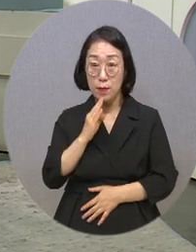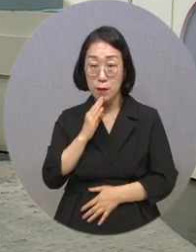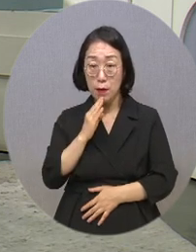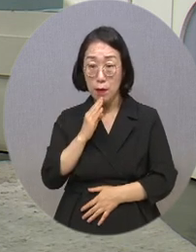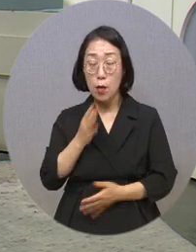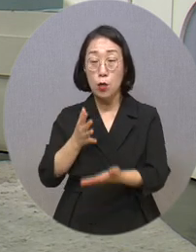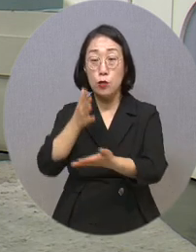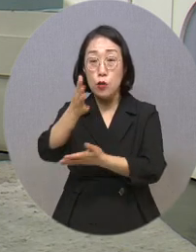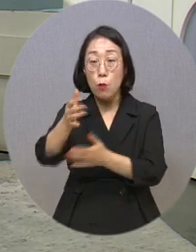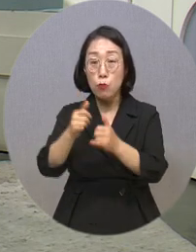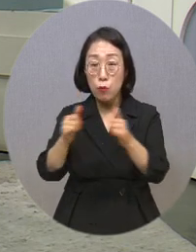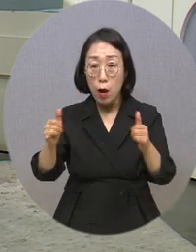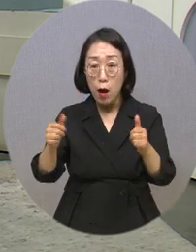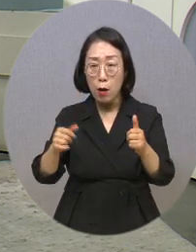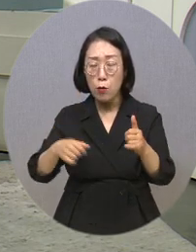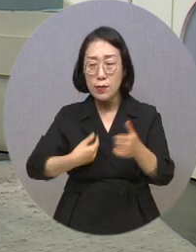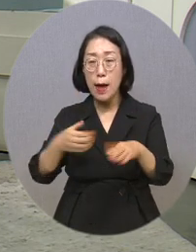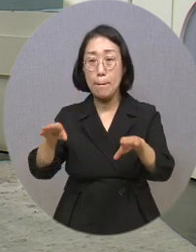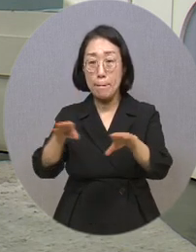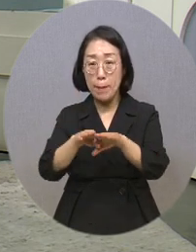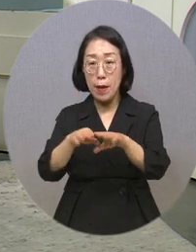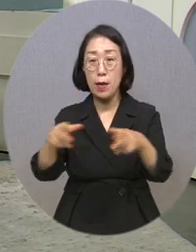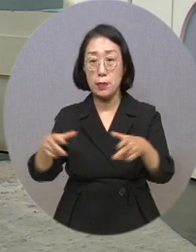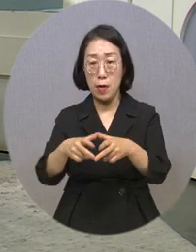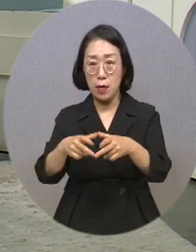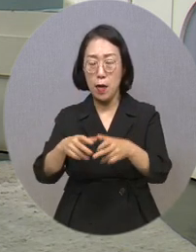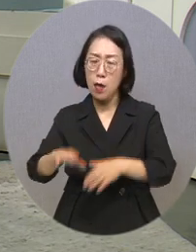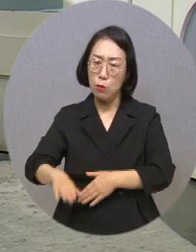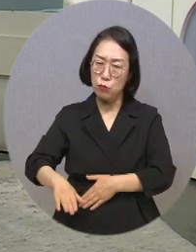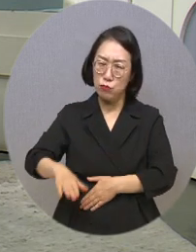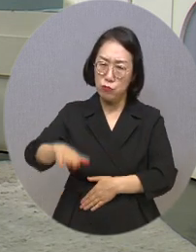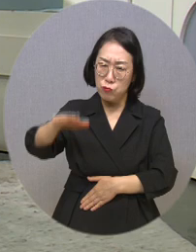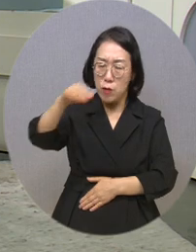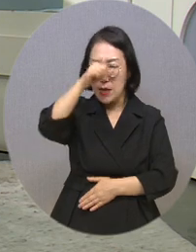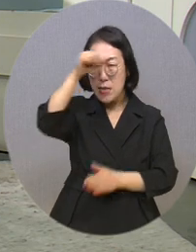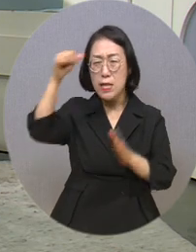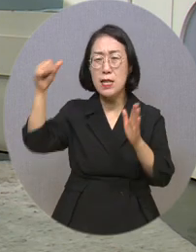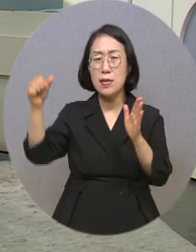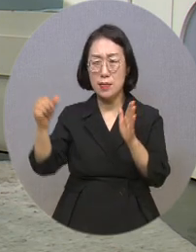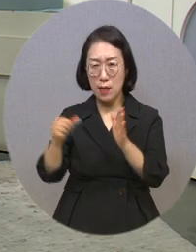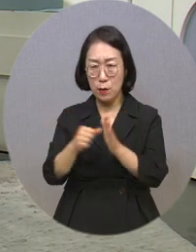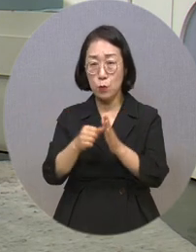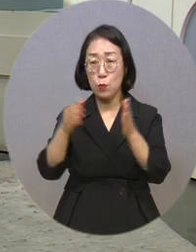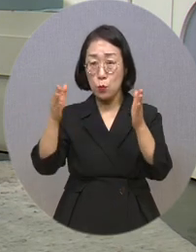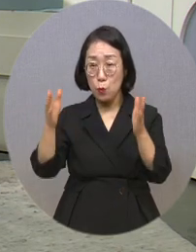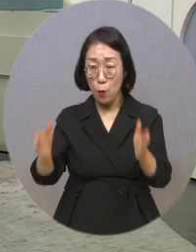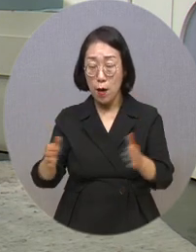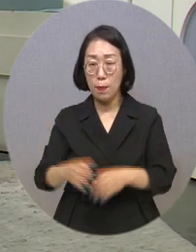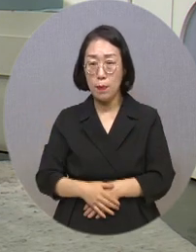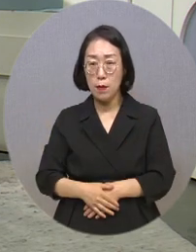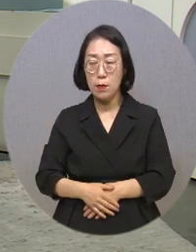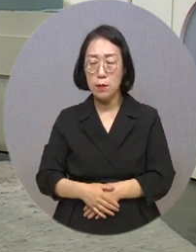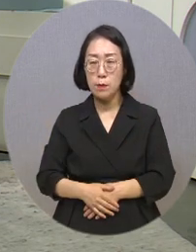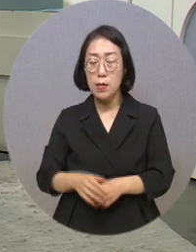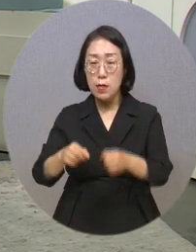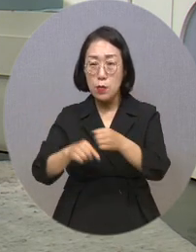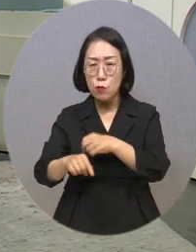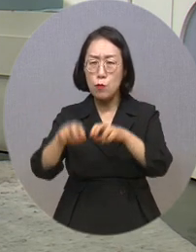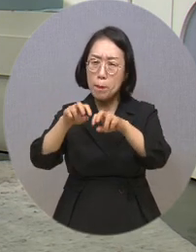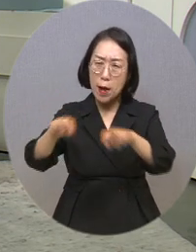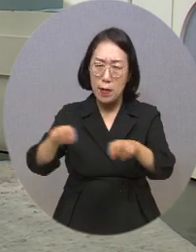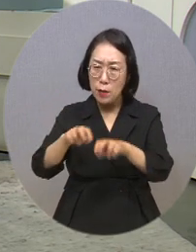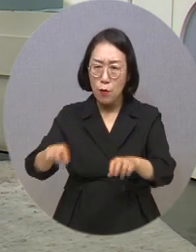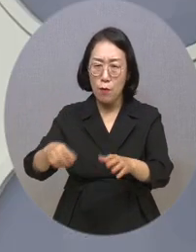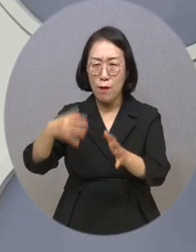자체가 어려서부터 이제 굉장히 오랫동안 일생을 계속하고 지금은 이제 원인을 밝혀내지 못했기 때문에